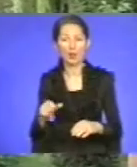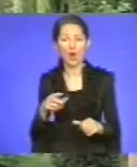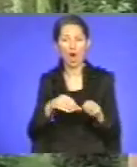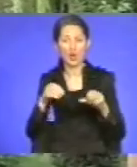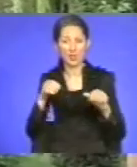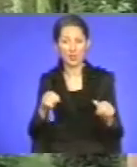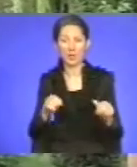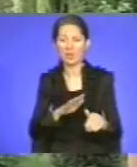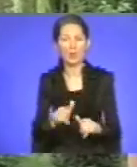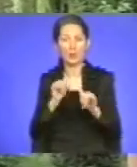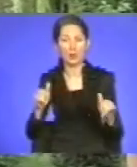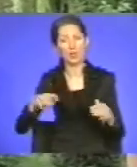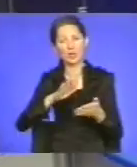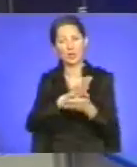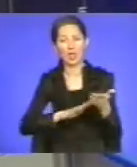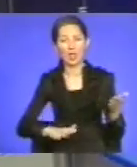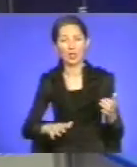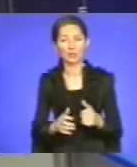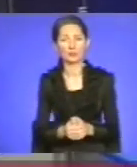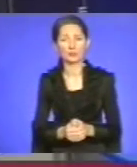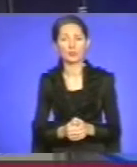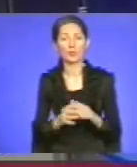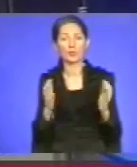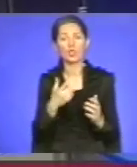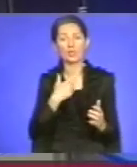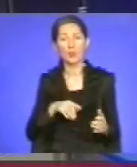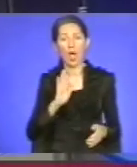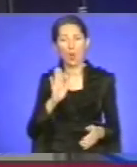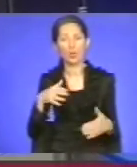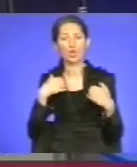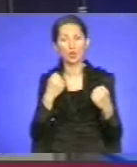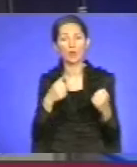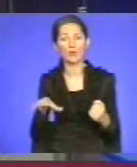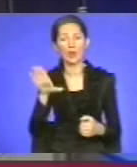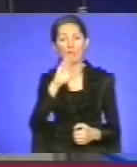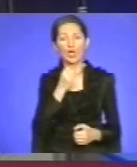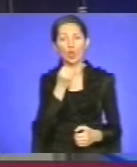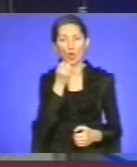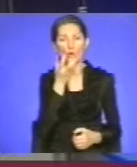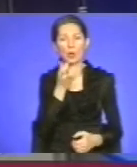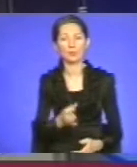велику територію. Бережіть себе і будьте здорові. На все добре.